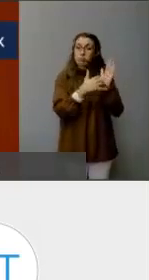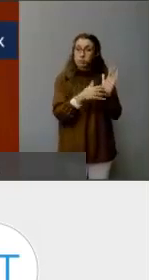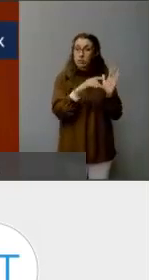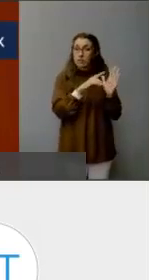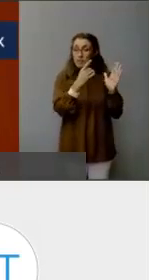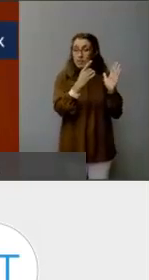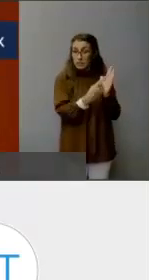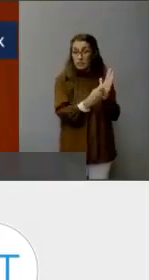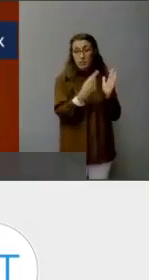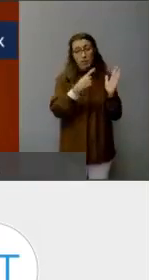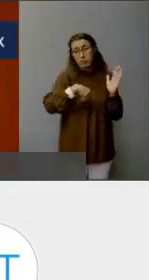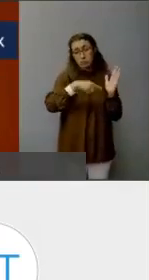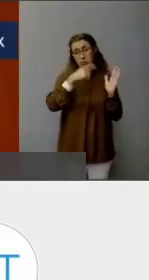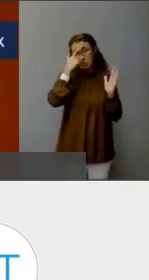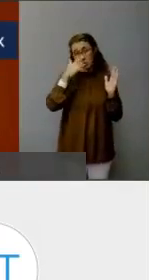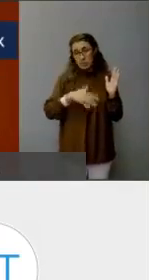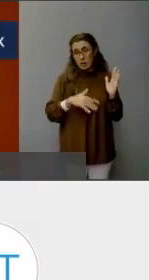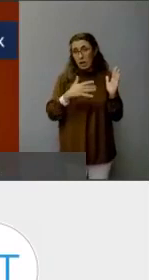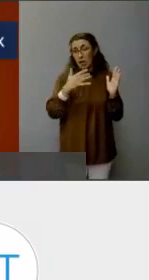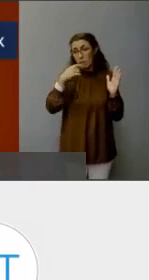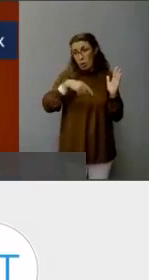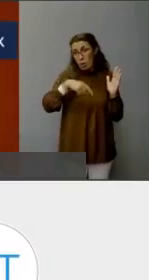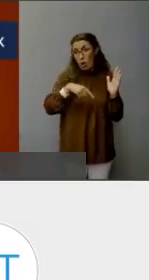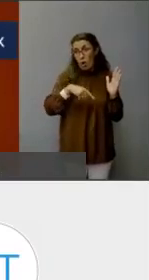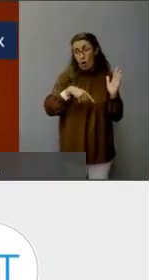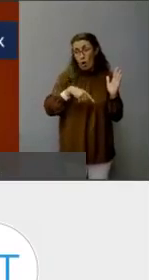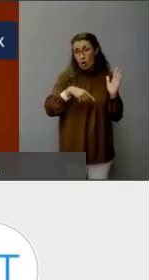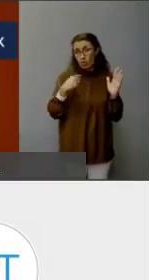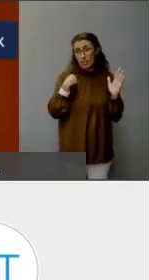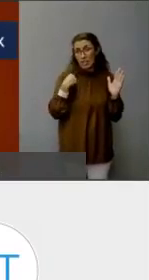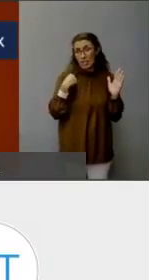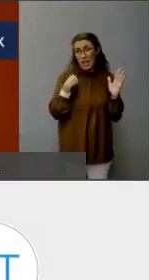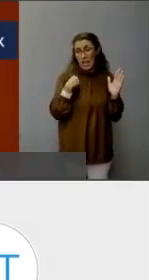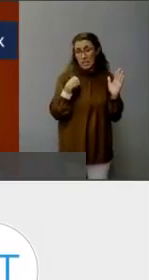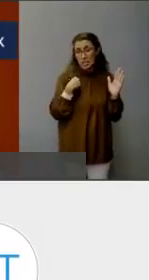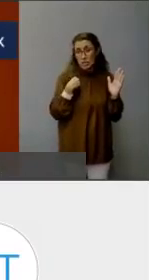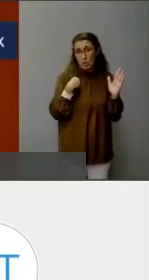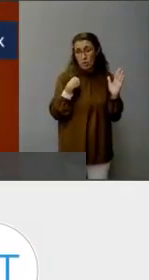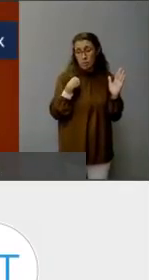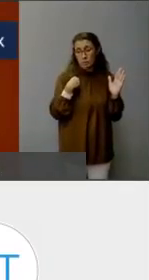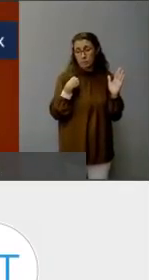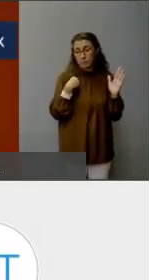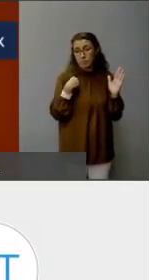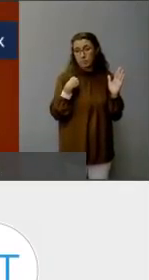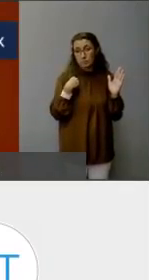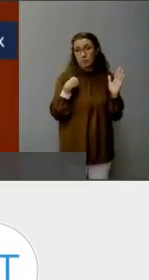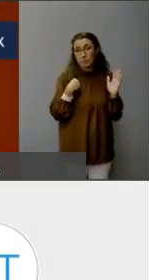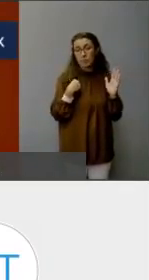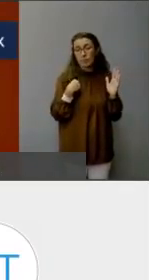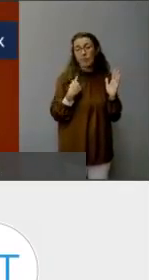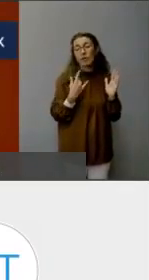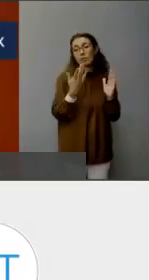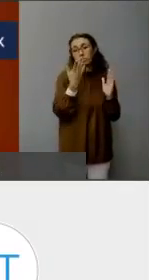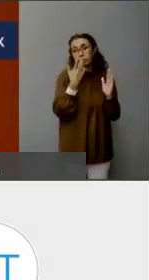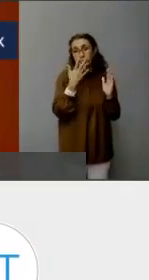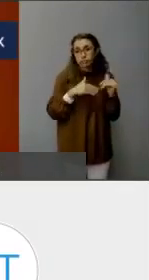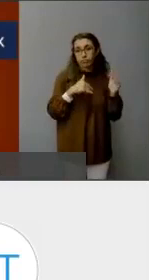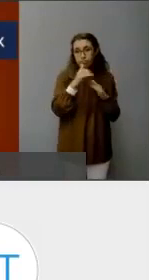sappiamo perfettamente che oggi ci viene banalmente chiesto di esprimersi sulla chiarissima speculazione edilizia